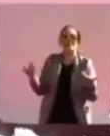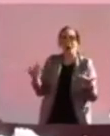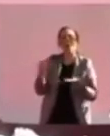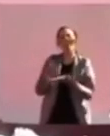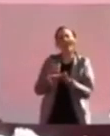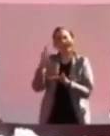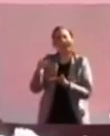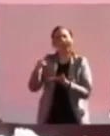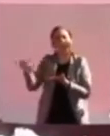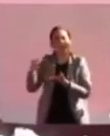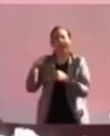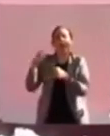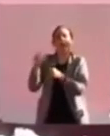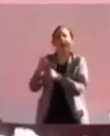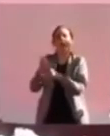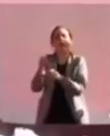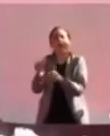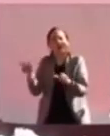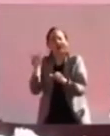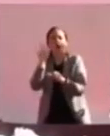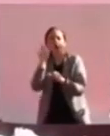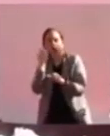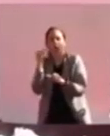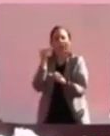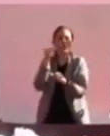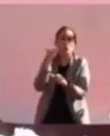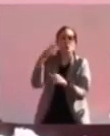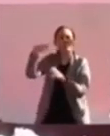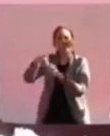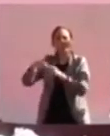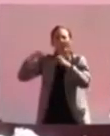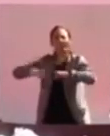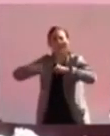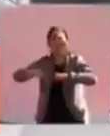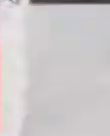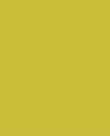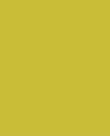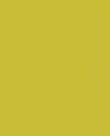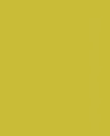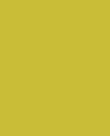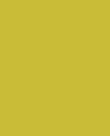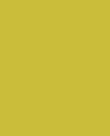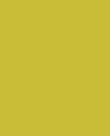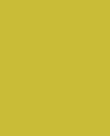e lavoratori della sanità che oggi chiedono un nuovo patto per la salute